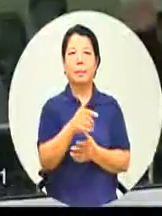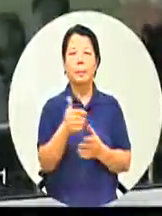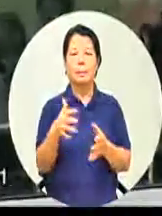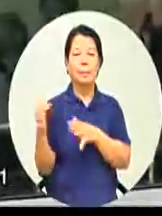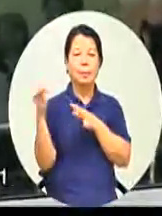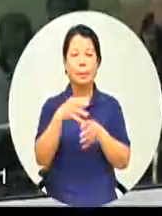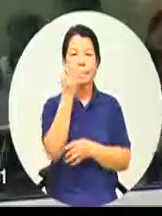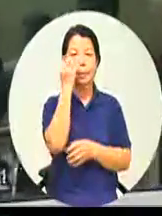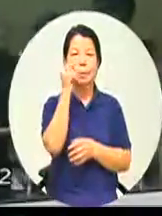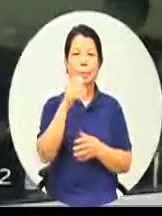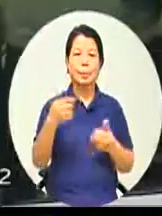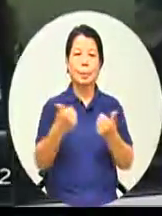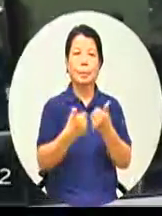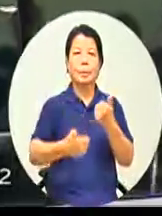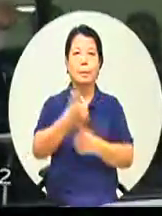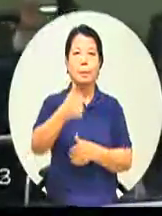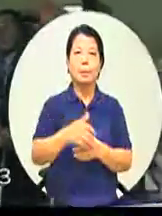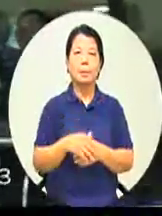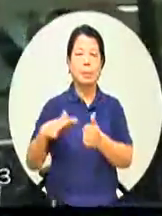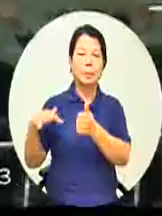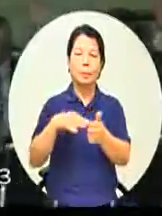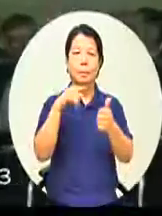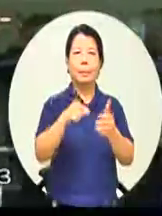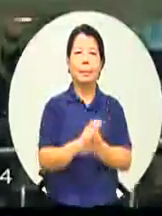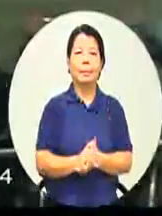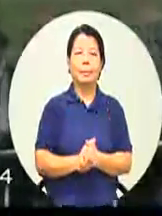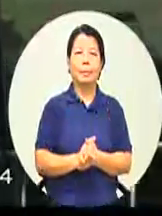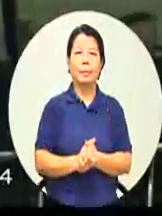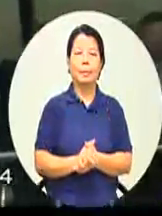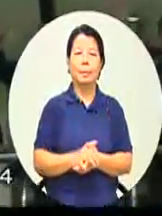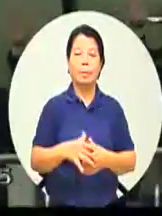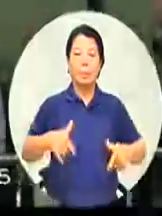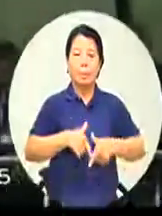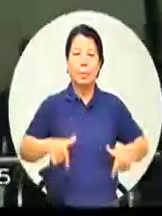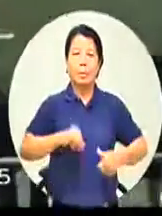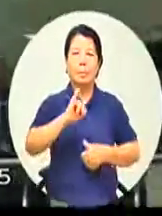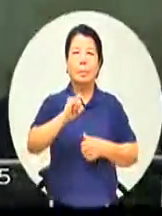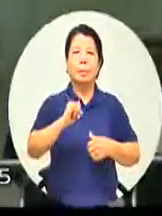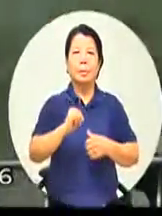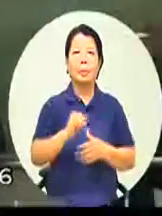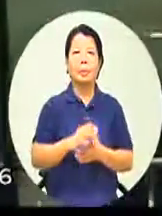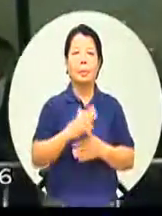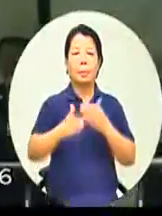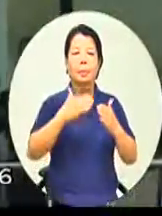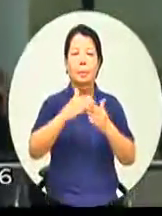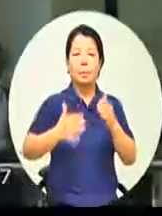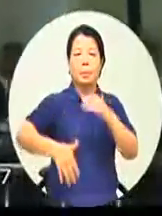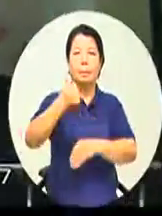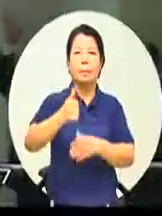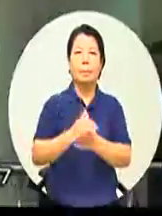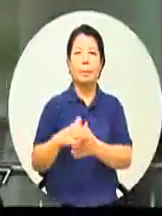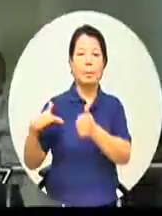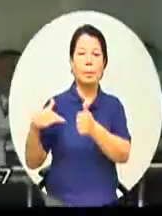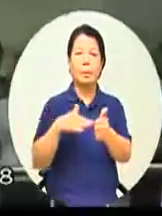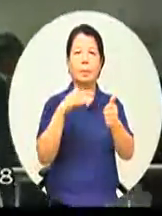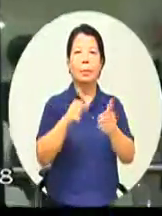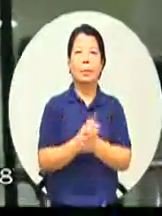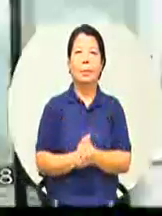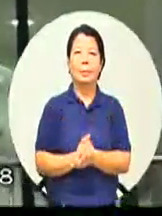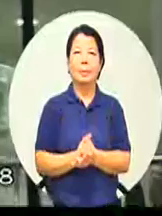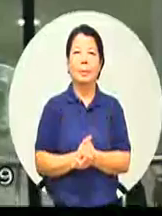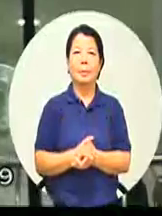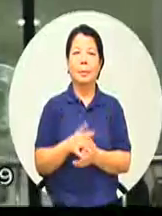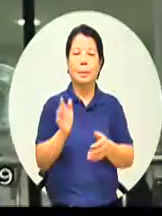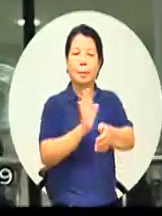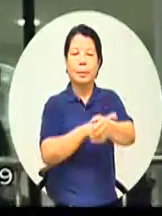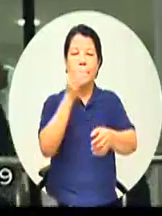叶胜男议长，好带队，由我们雄女的校长黄秀霞校长好带领，好谢谢